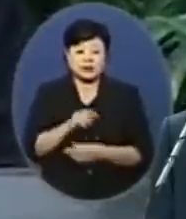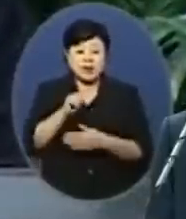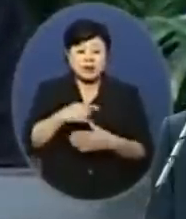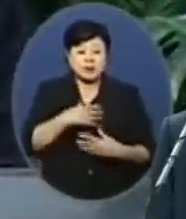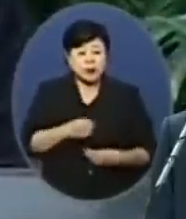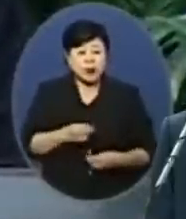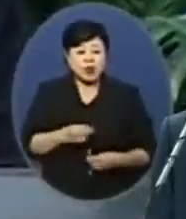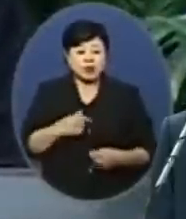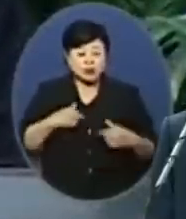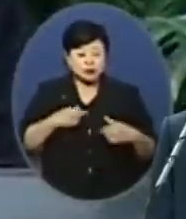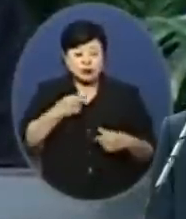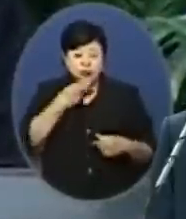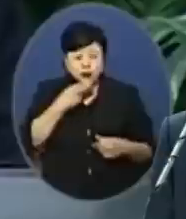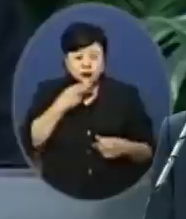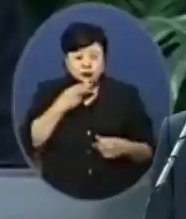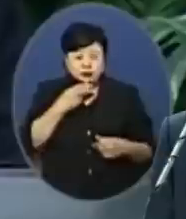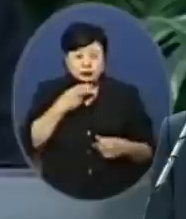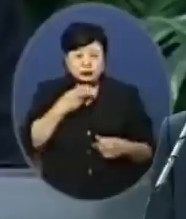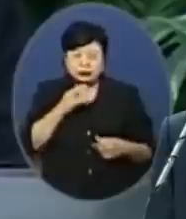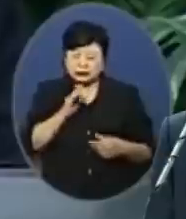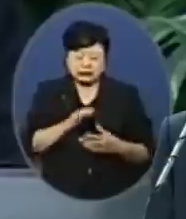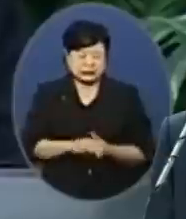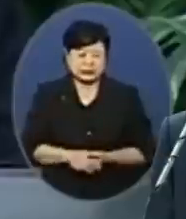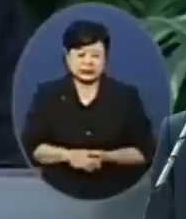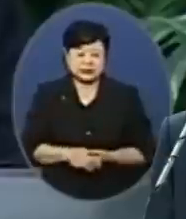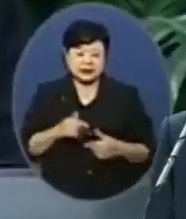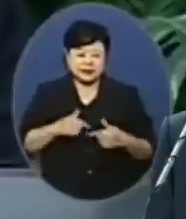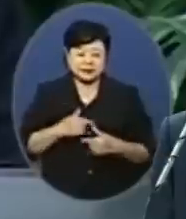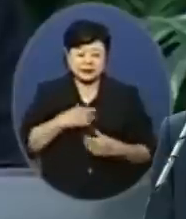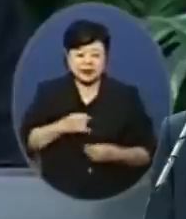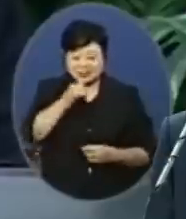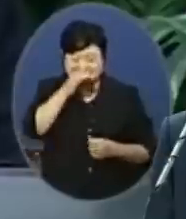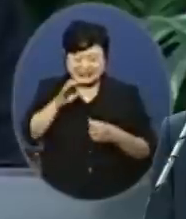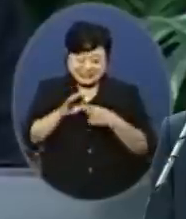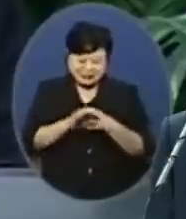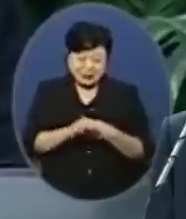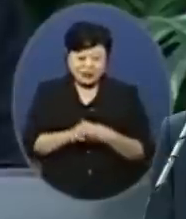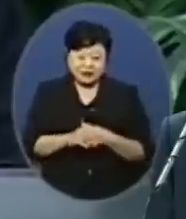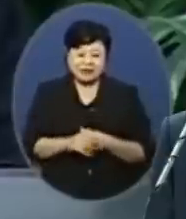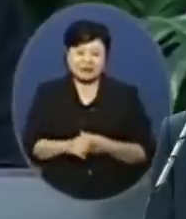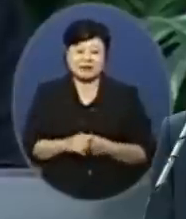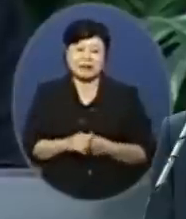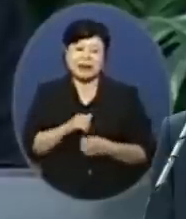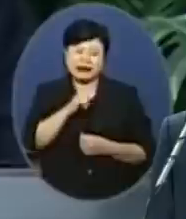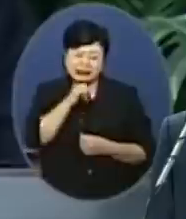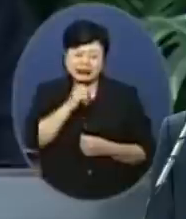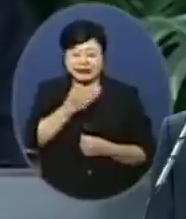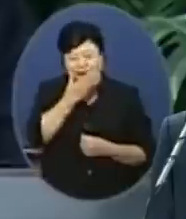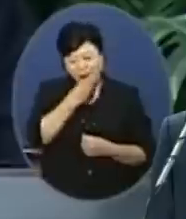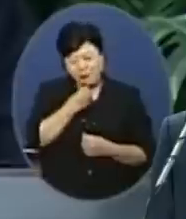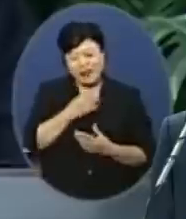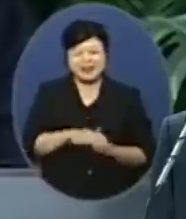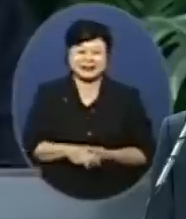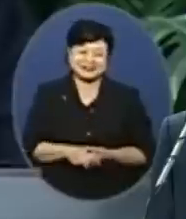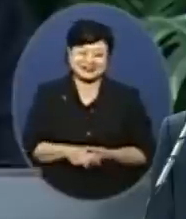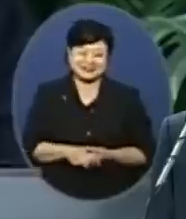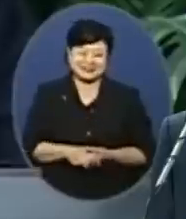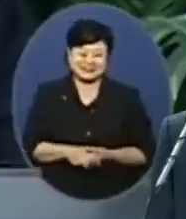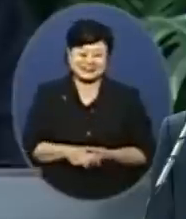마음의 평안과 기쁨보다 더 귀중한 것도 없습니다. 기쁨과 평안이 있으면 털털이 차를 타고 가도 행복해요.